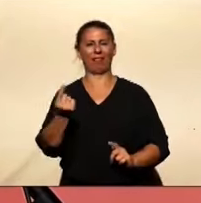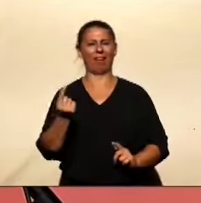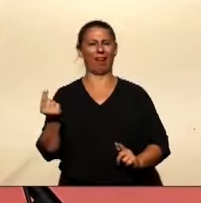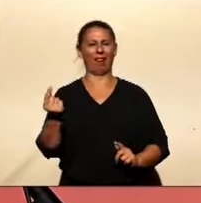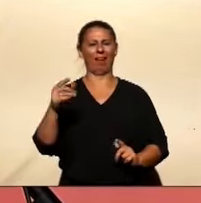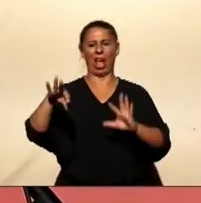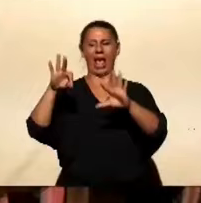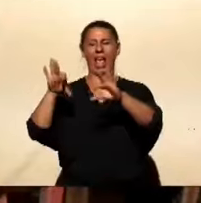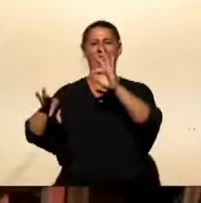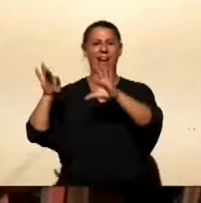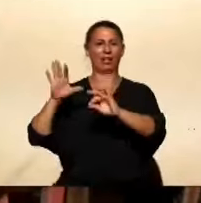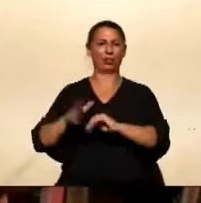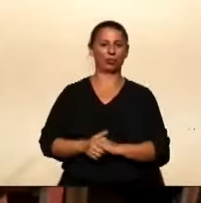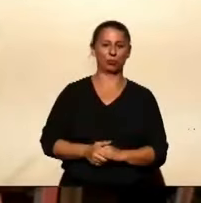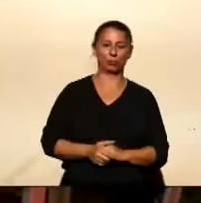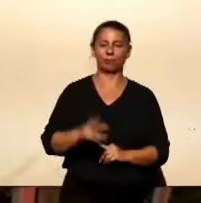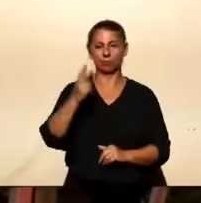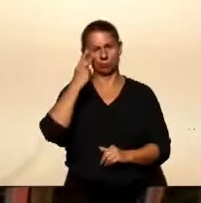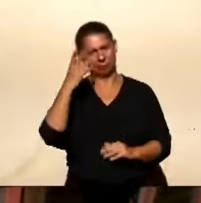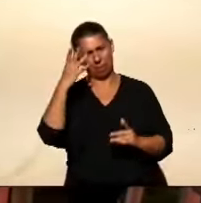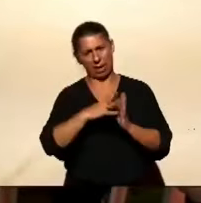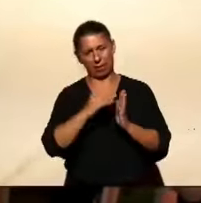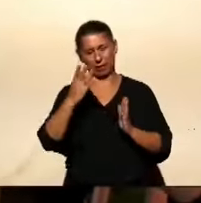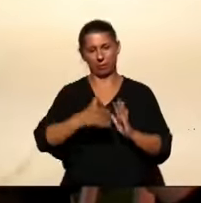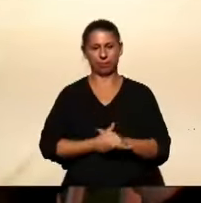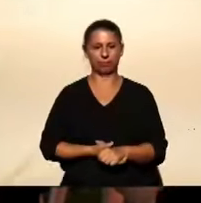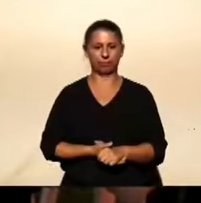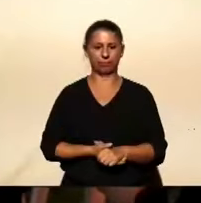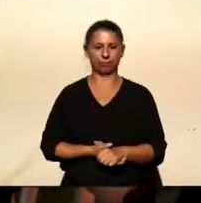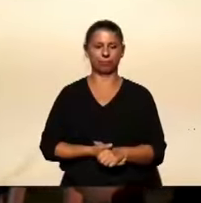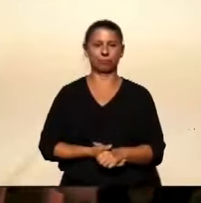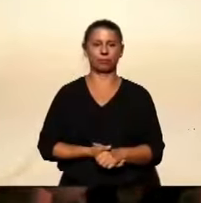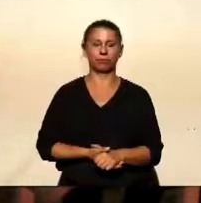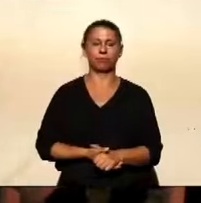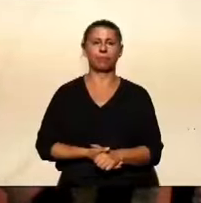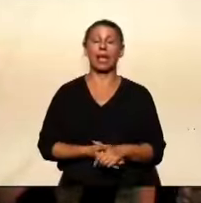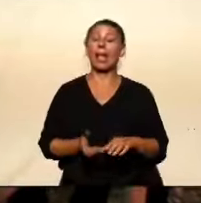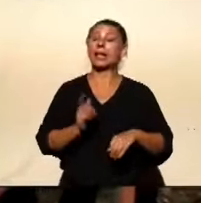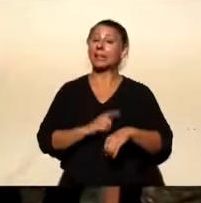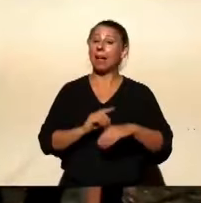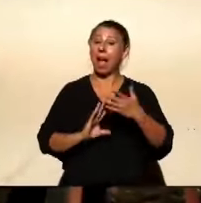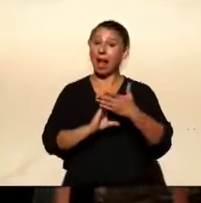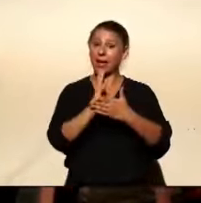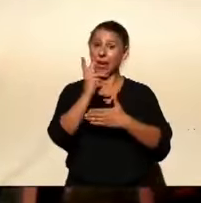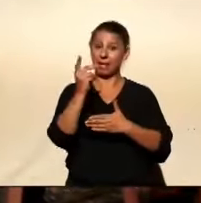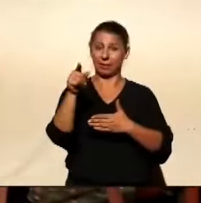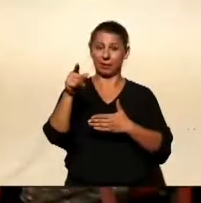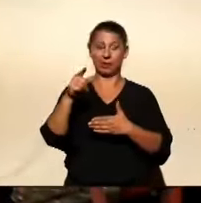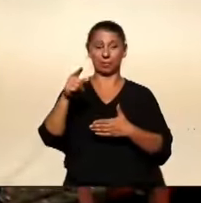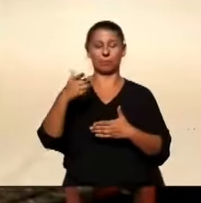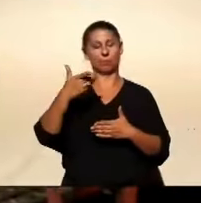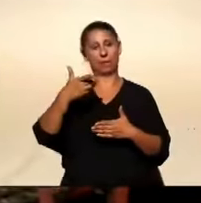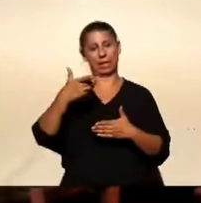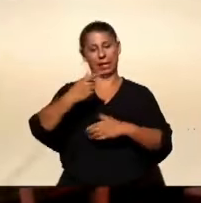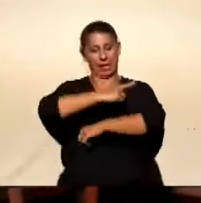και εκλεκτούς? Δείτε για παράδειγμα, την ίδια στιγμή που η ανάπτυξη της τηλεϊατρικής είναι